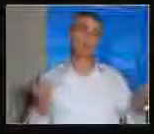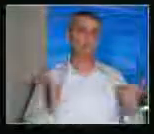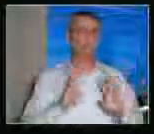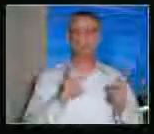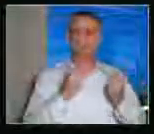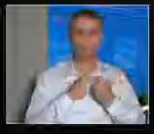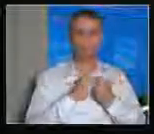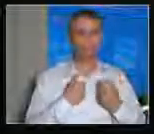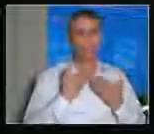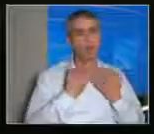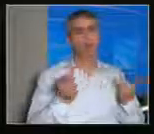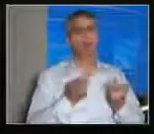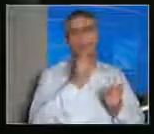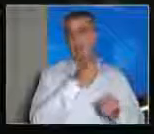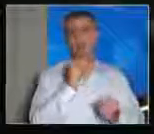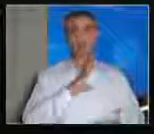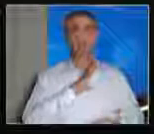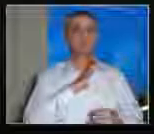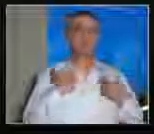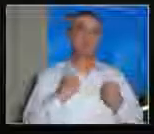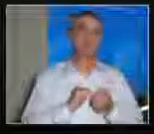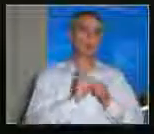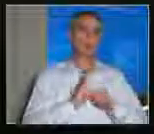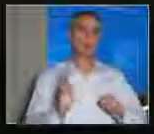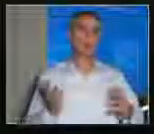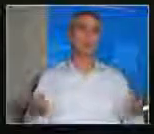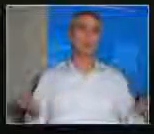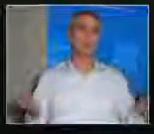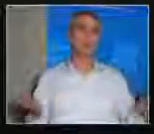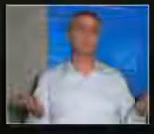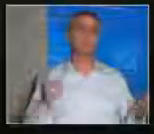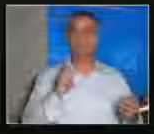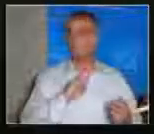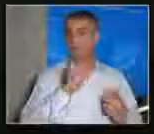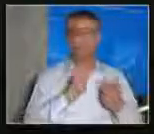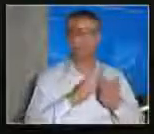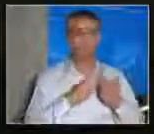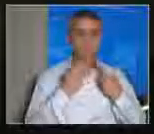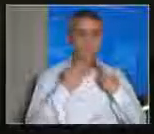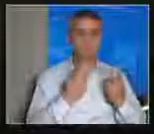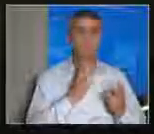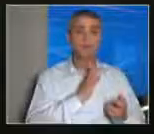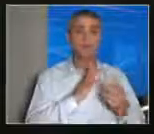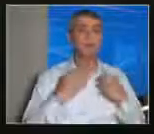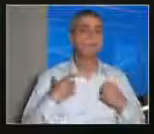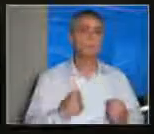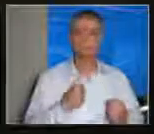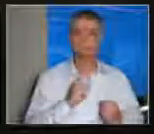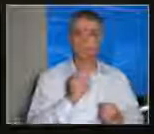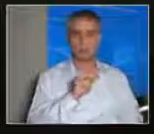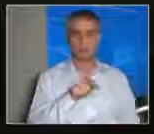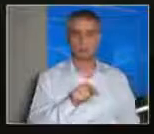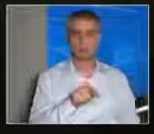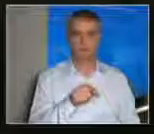שום קשר לכן, יש איום ביטחוני או אין איום ביטחוני. אבל מצד שני, התשובה לאיום הביטחוני זה לא הדברים האלה,